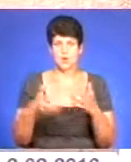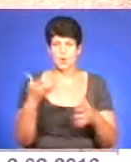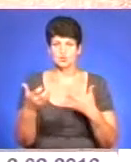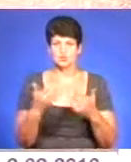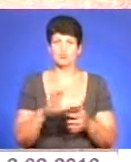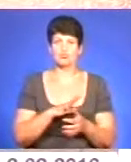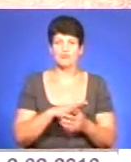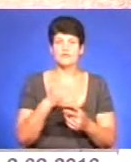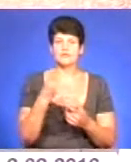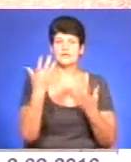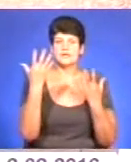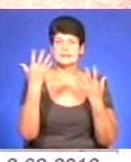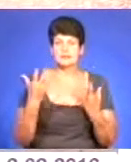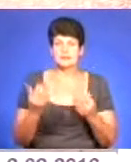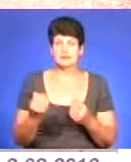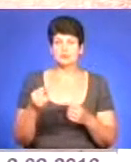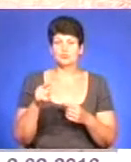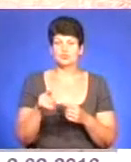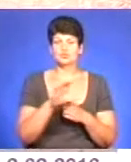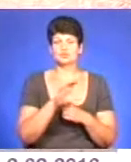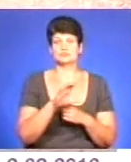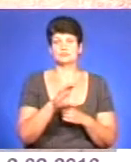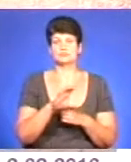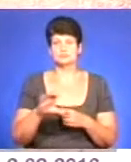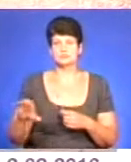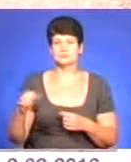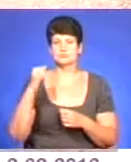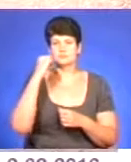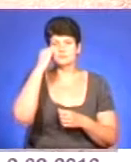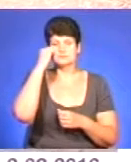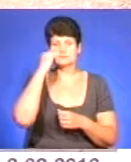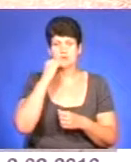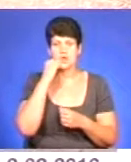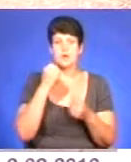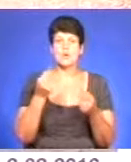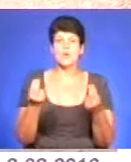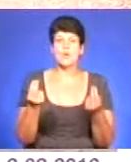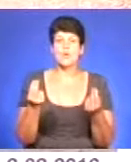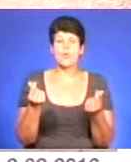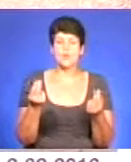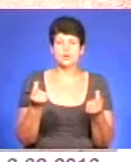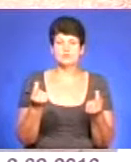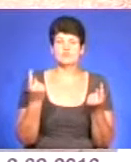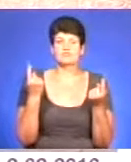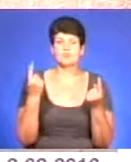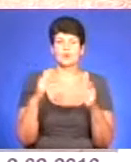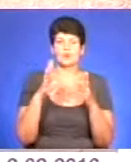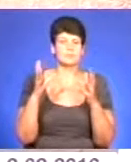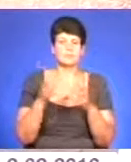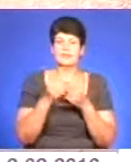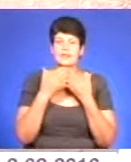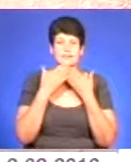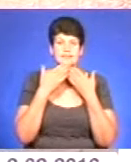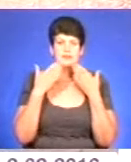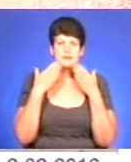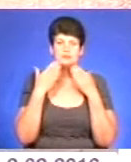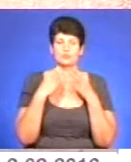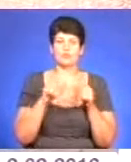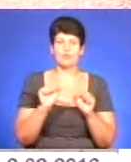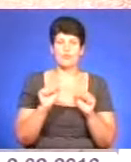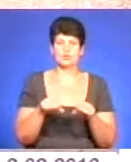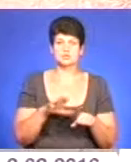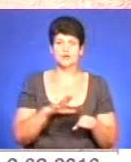що то, тому що мережі зношені, коштів в таких об'ємах немає, щоб ми могли капітальні